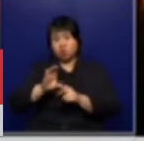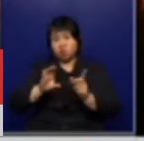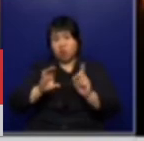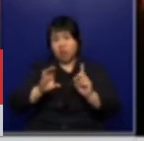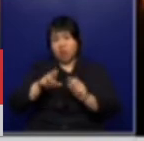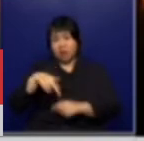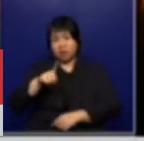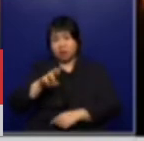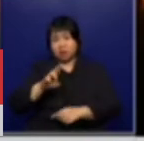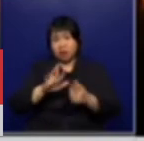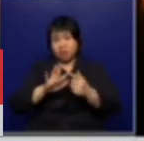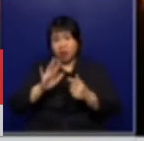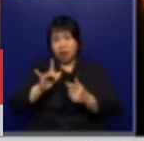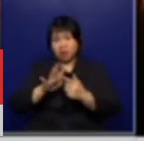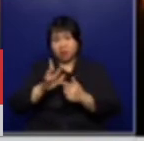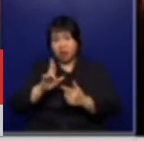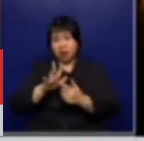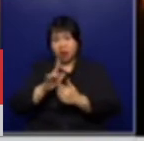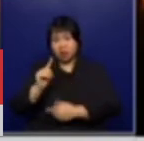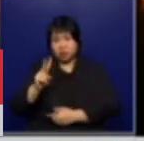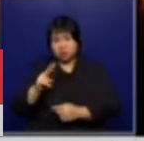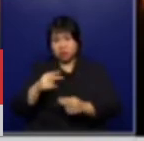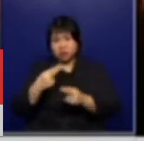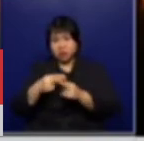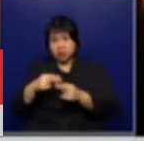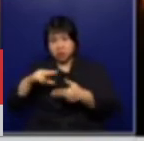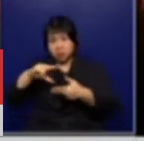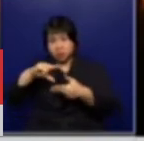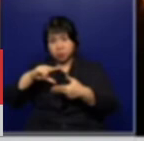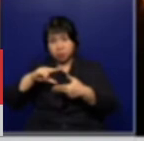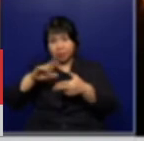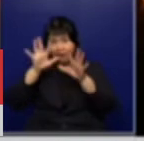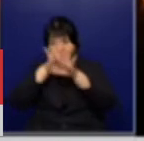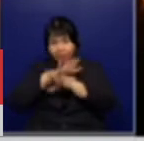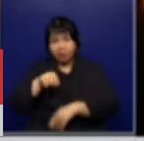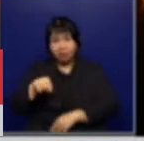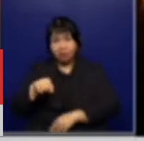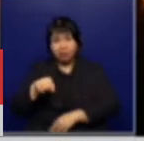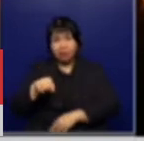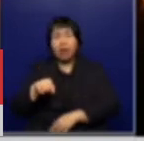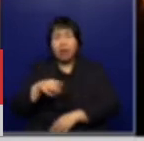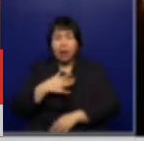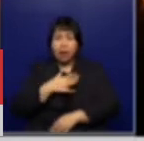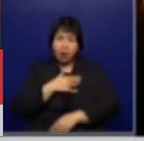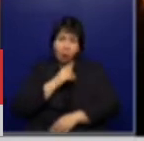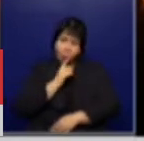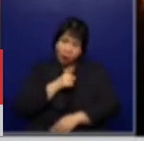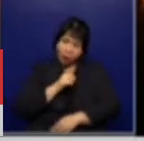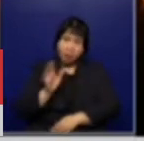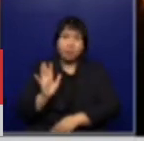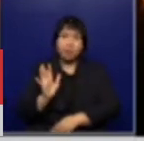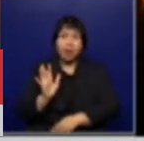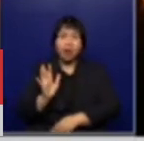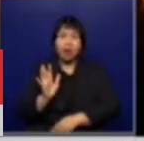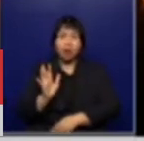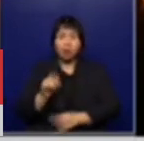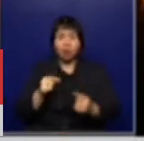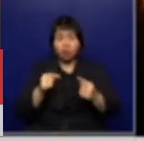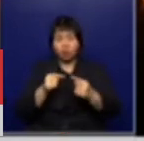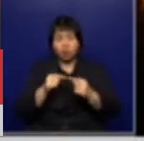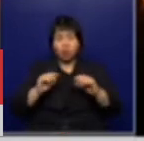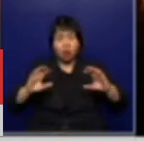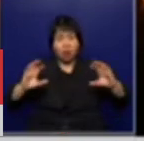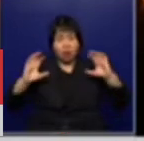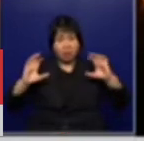ารัฐชื่อยังไปคล้องกับพรรคชื่อพรรคการเมืองบางพรรคค่ะดิฉันไม่ได้กล่าวหานะคะว่ารัฐบาลใช้เงินรัฐไปห